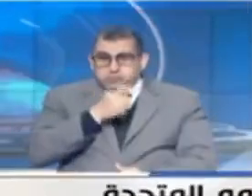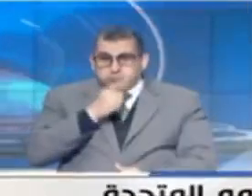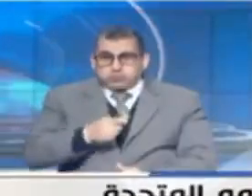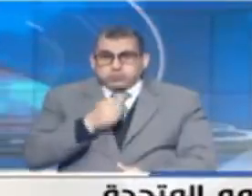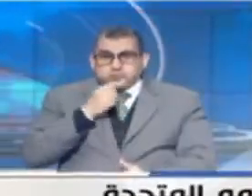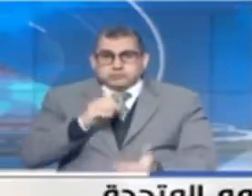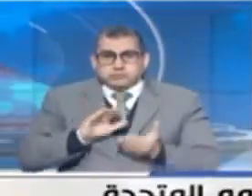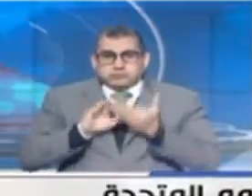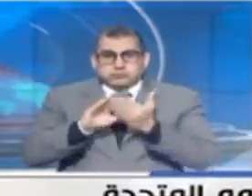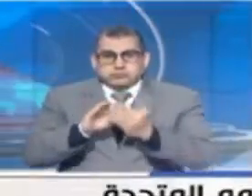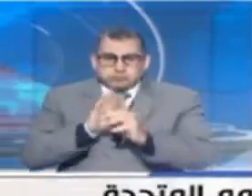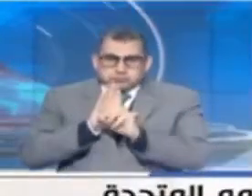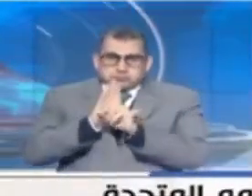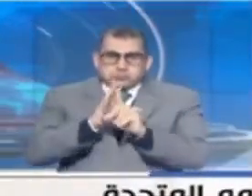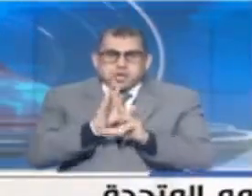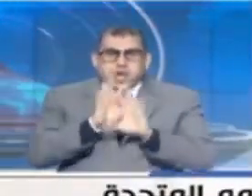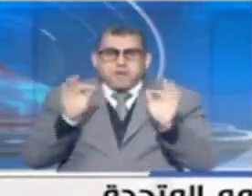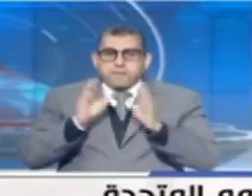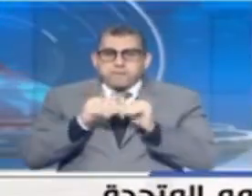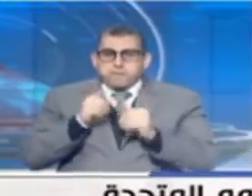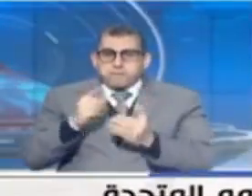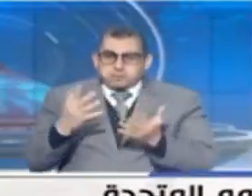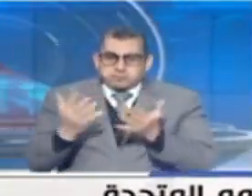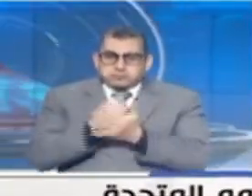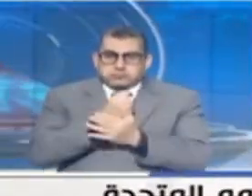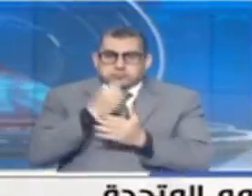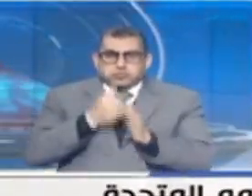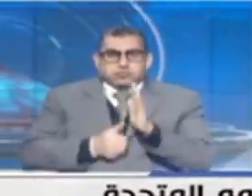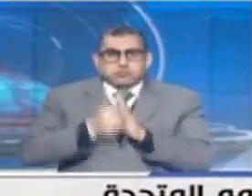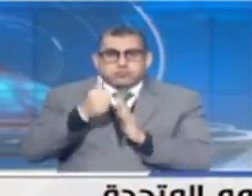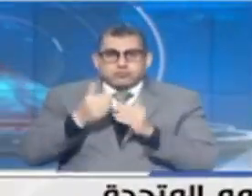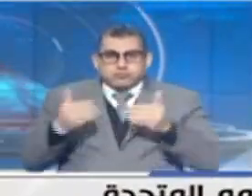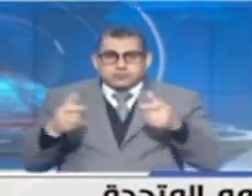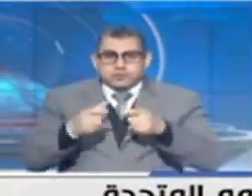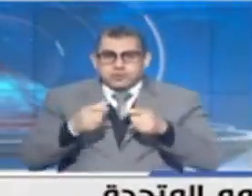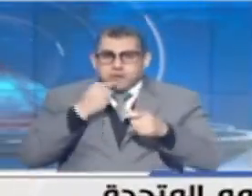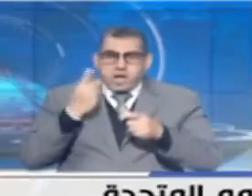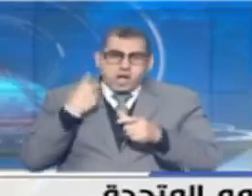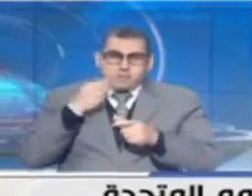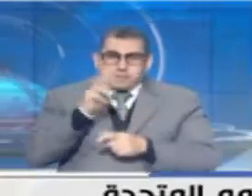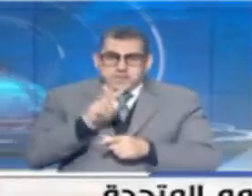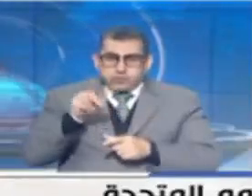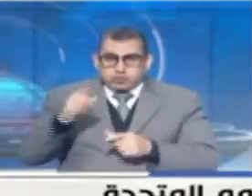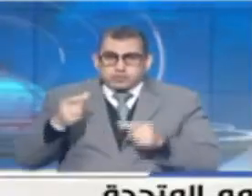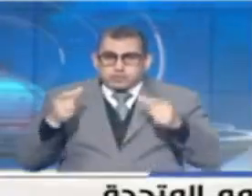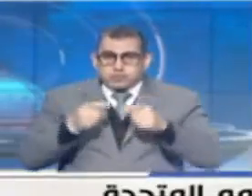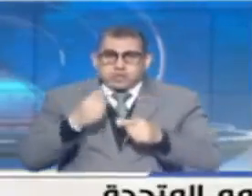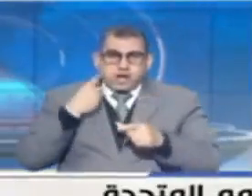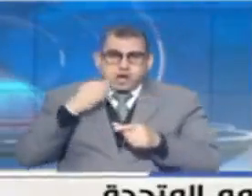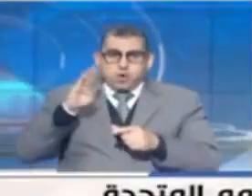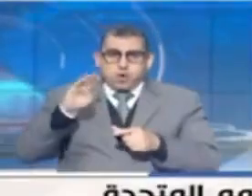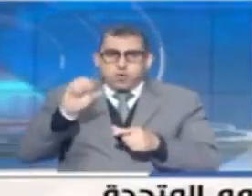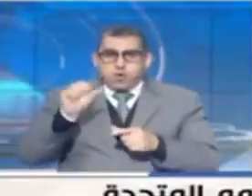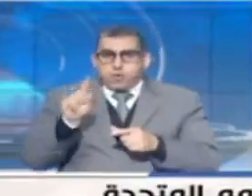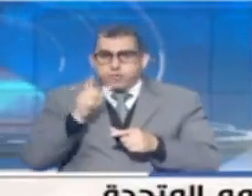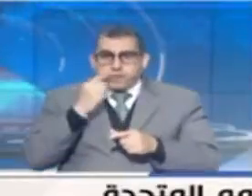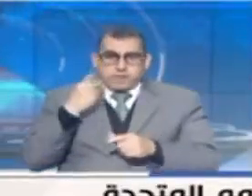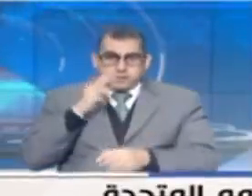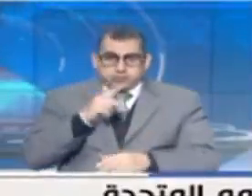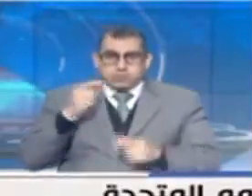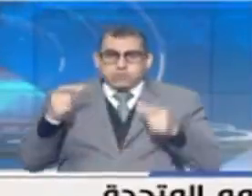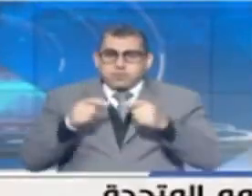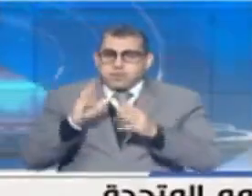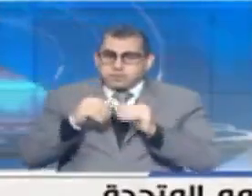المملكة المتحدة ستقدم دعمها الكامل لمصر لتحقيق نتائج طموحة خلال الدورة 27 لمؤتمر